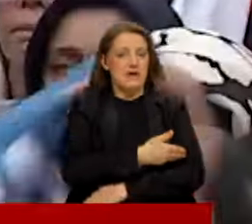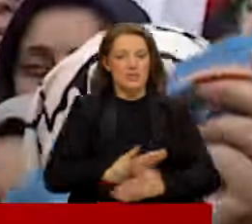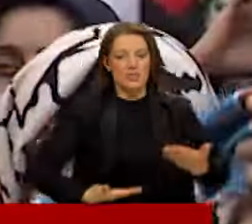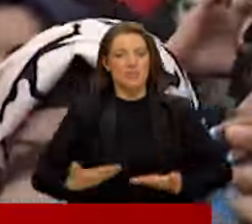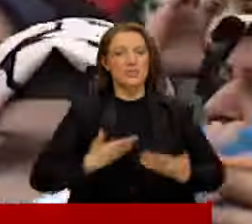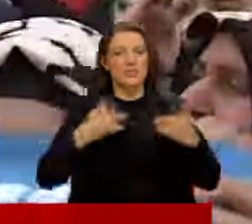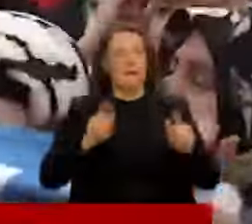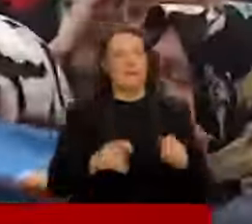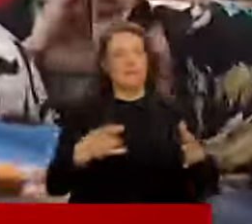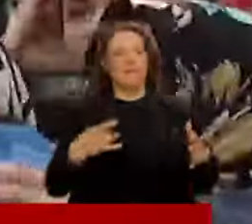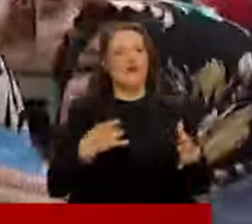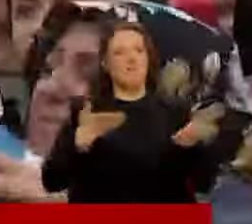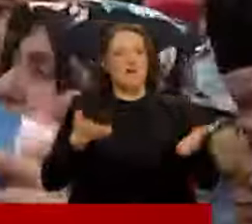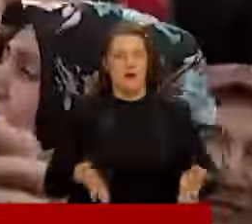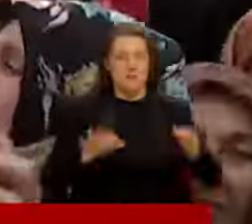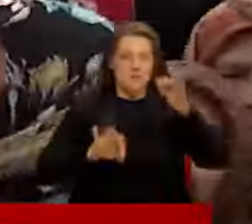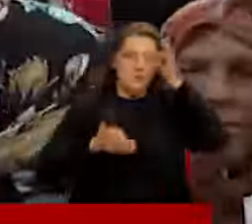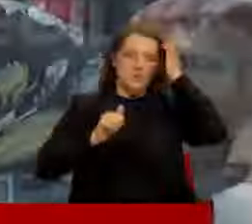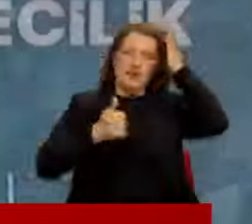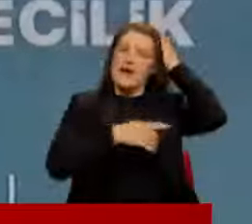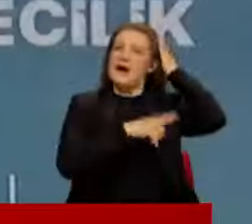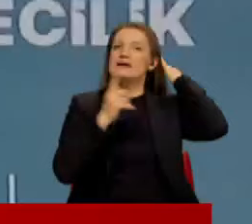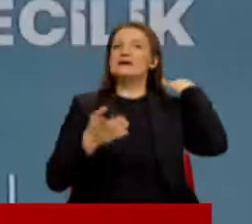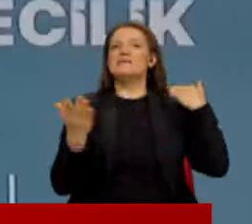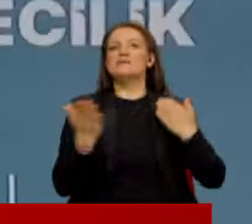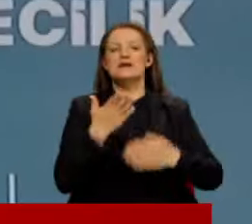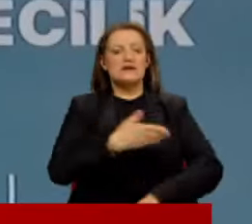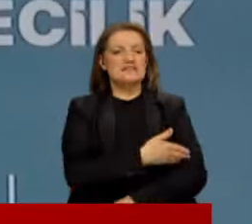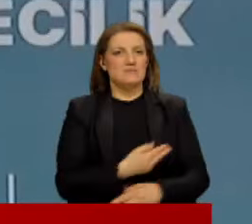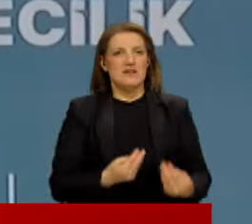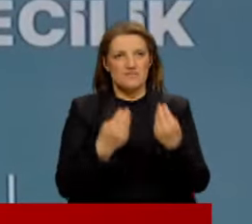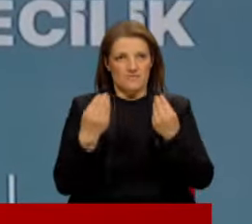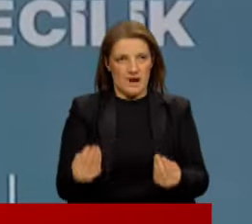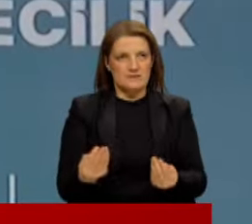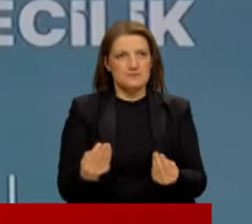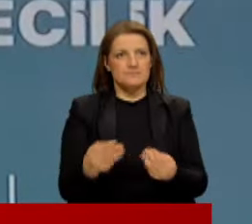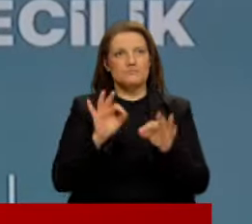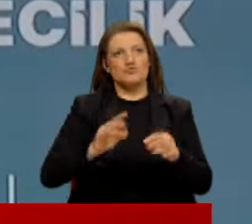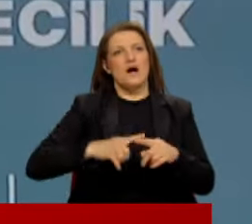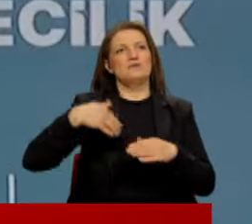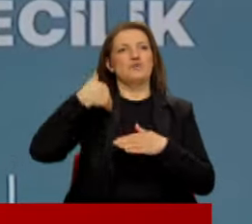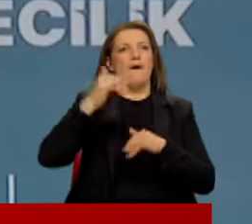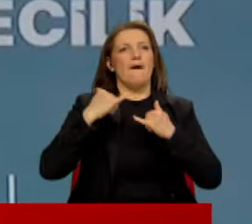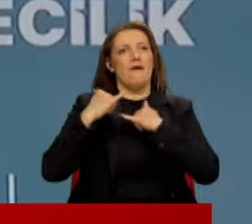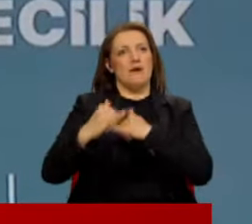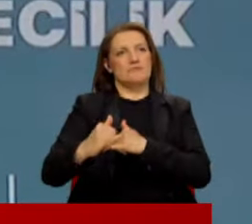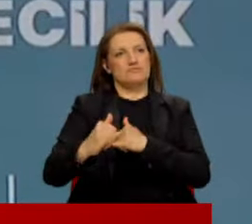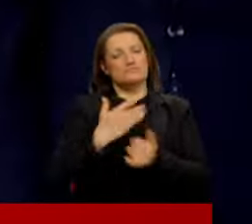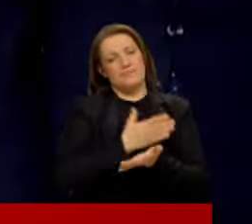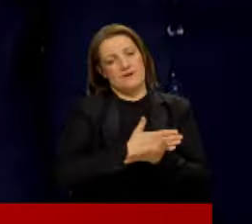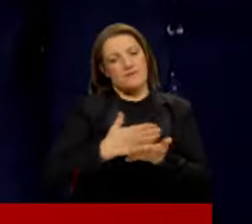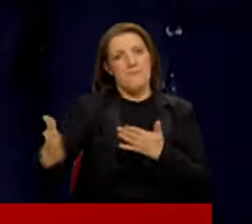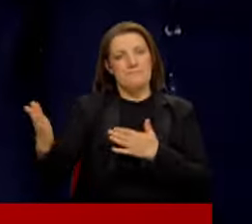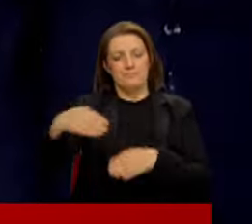olarak Diyarbakır'a bugüne kadar nasıl hizmet verdiysek bundan sonra da aynen devam